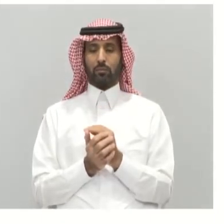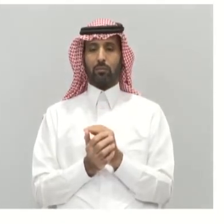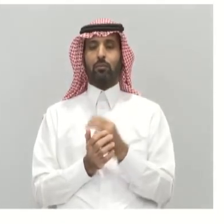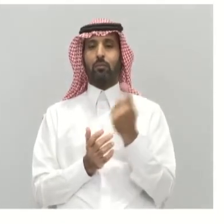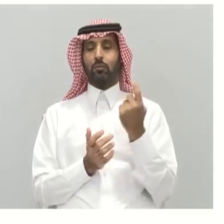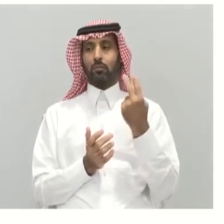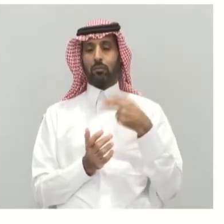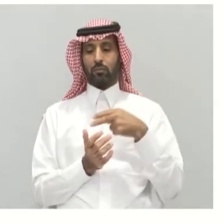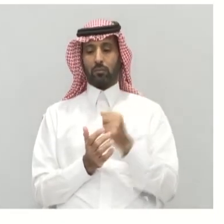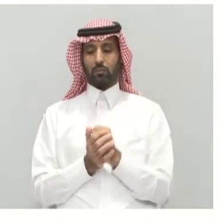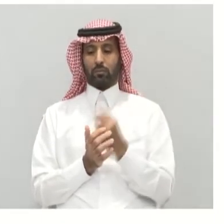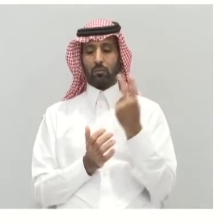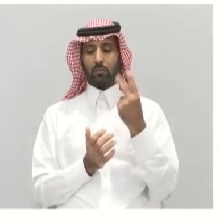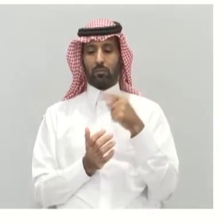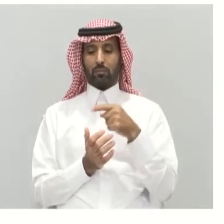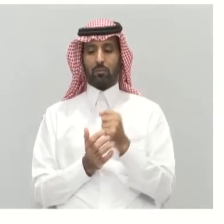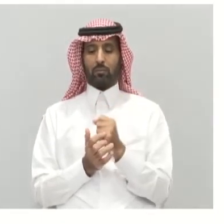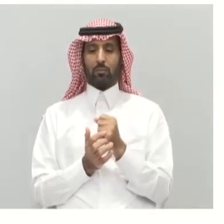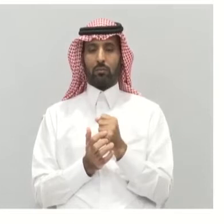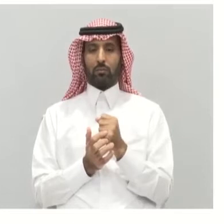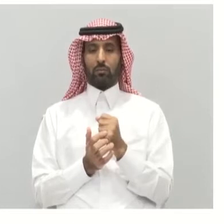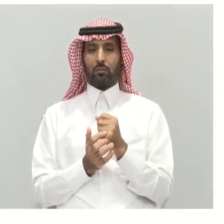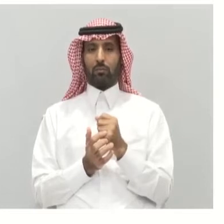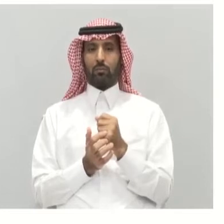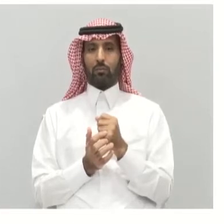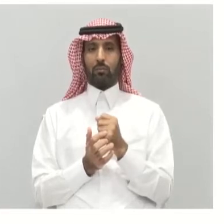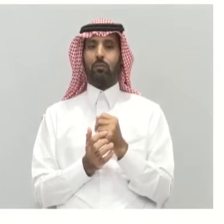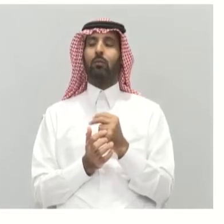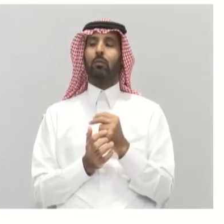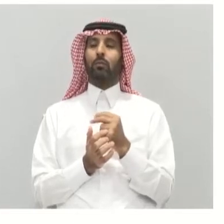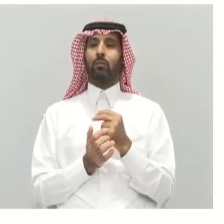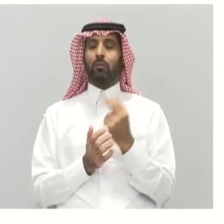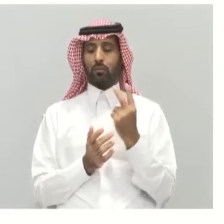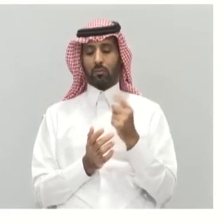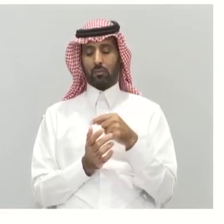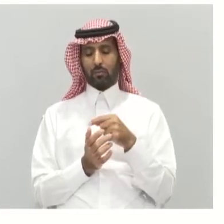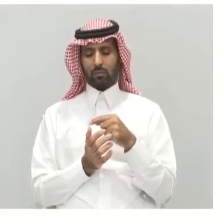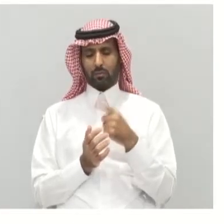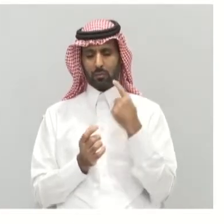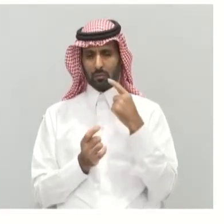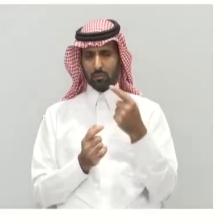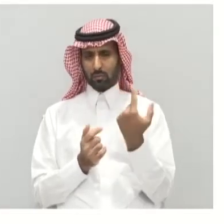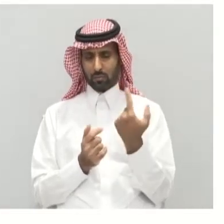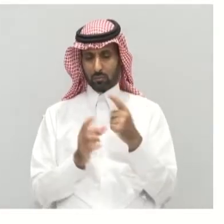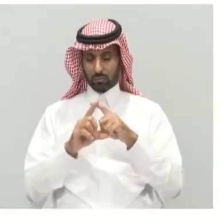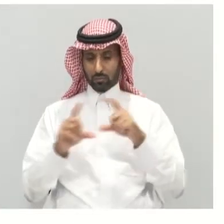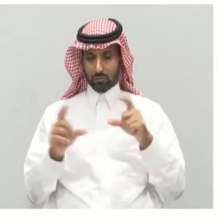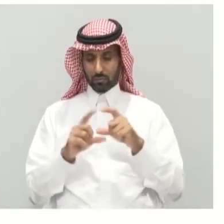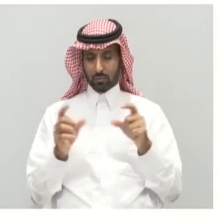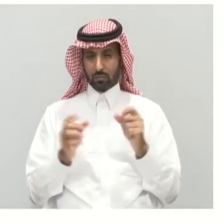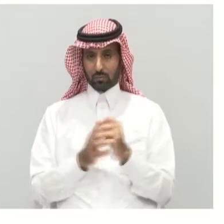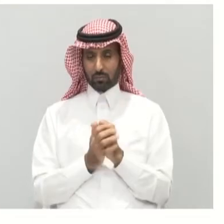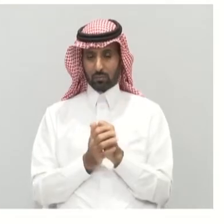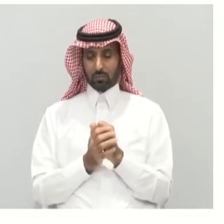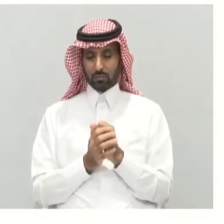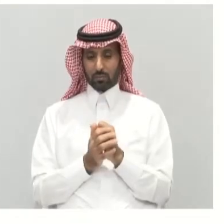So you have to use it to fill out these this exercise. طيب, when we have in, are we talking about